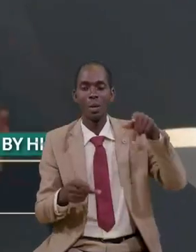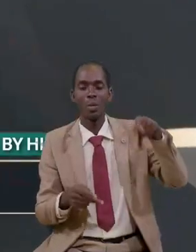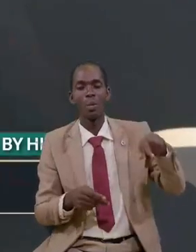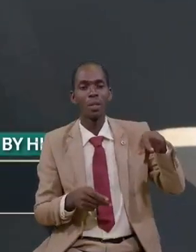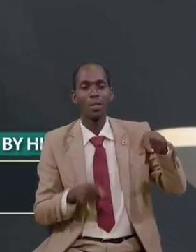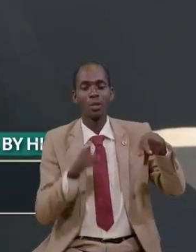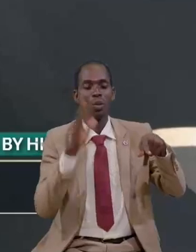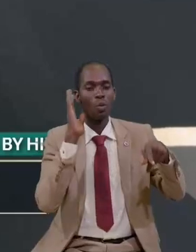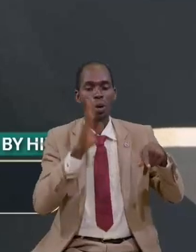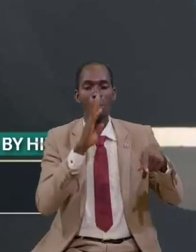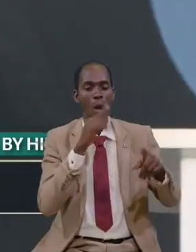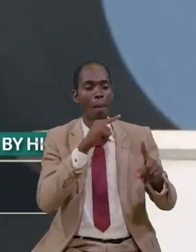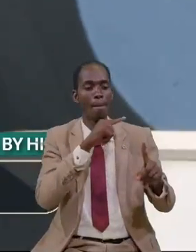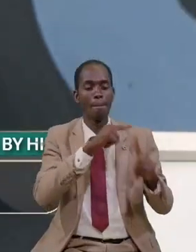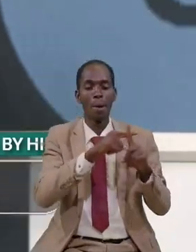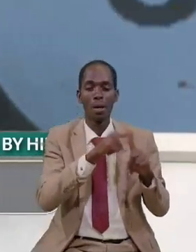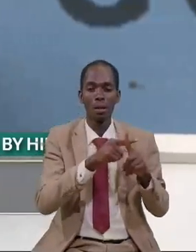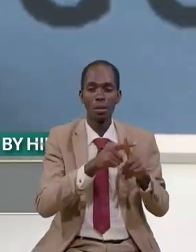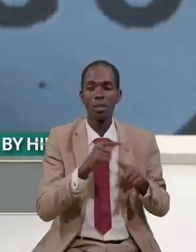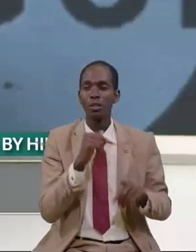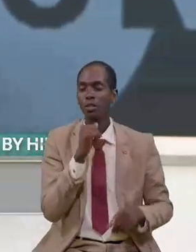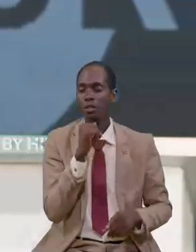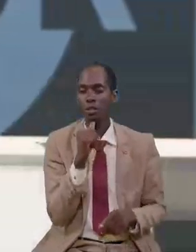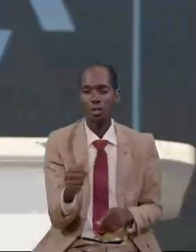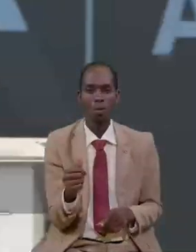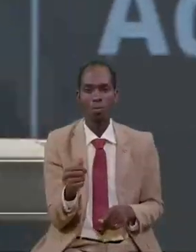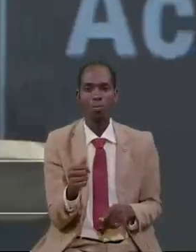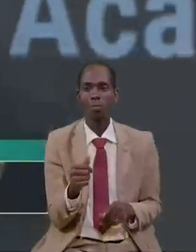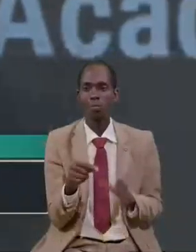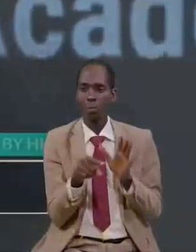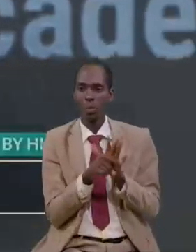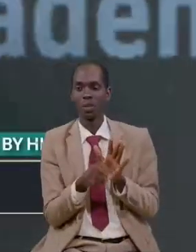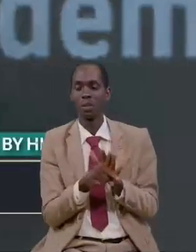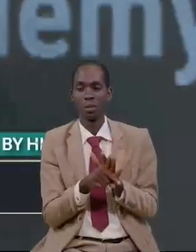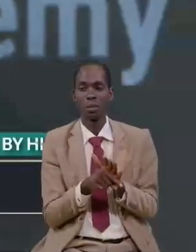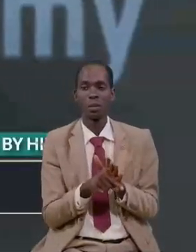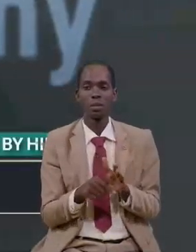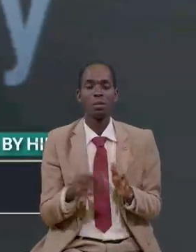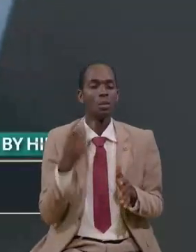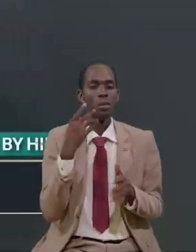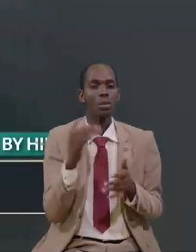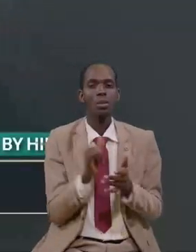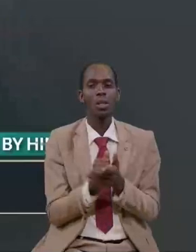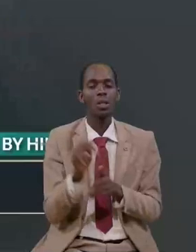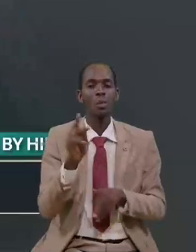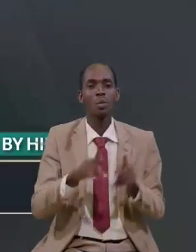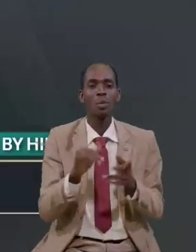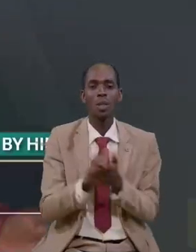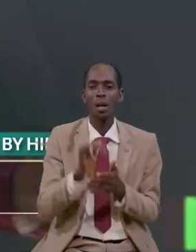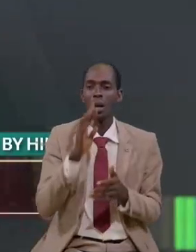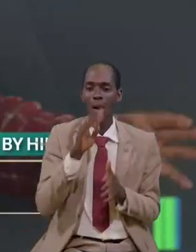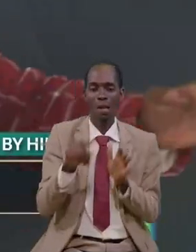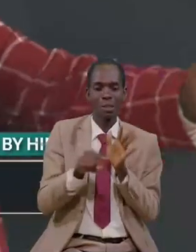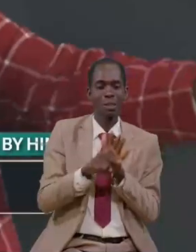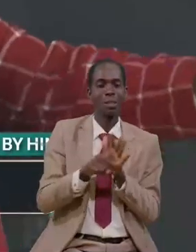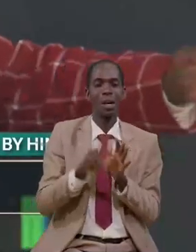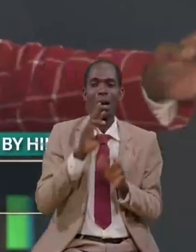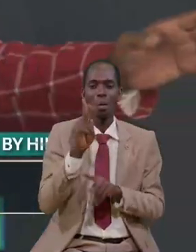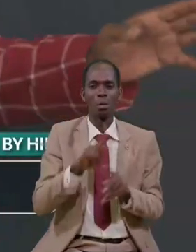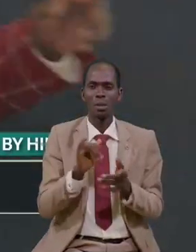paix, tu seras positif et non pessimiste. Vous voyez les gens pessimistes, ceux qui